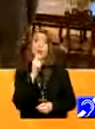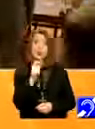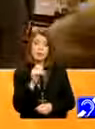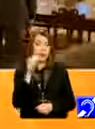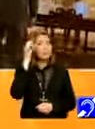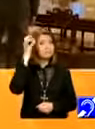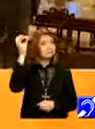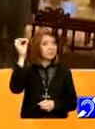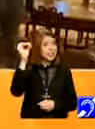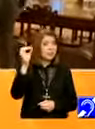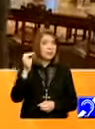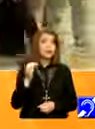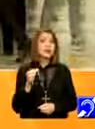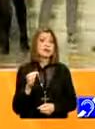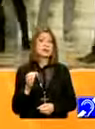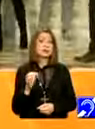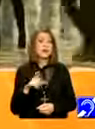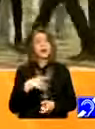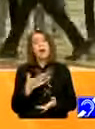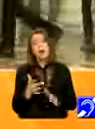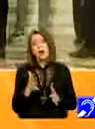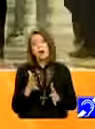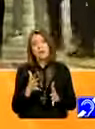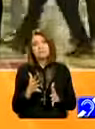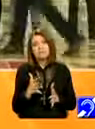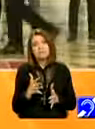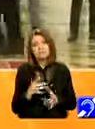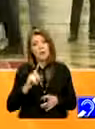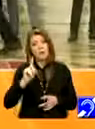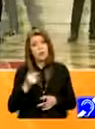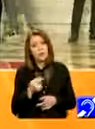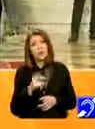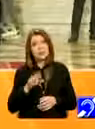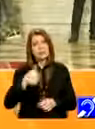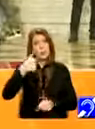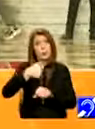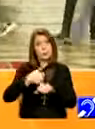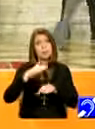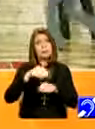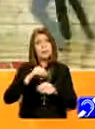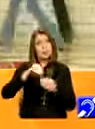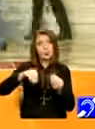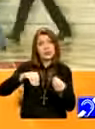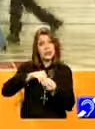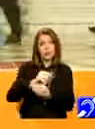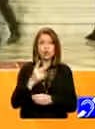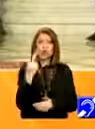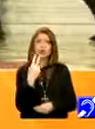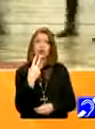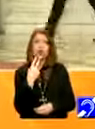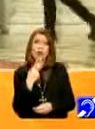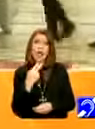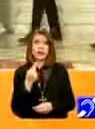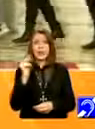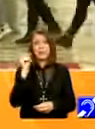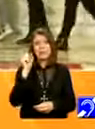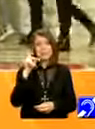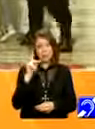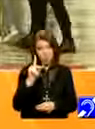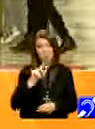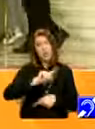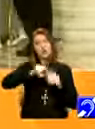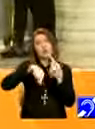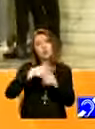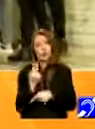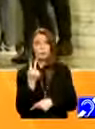gândesc liberalii și socialdemocrații la varianta în care ar putea avea un premier prin rotație, adică timp de 2 ani un premier liberal, iar apoi